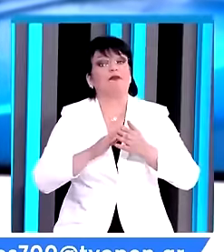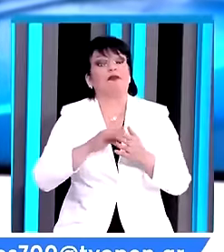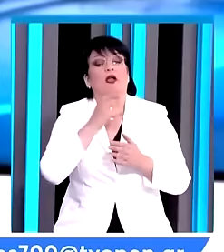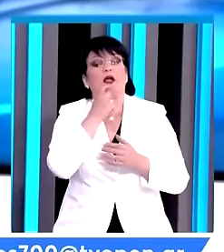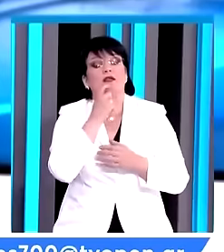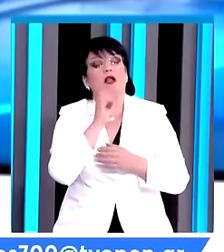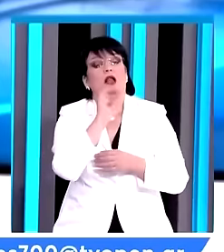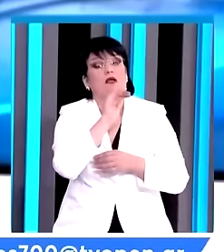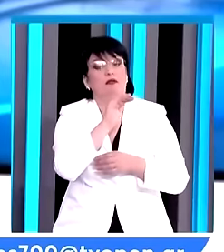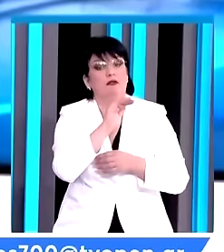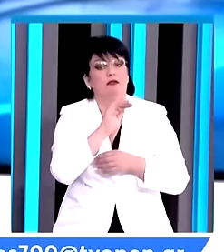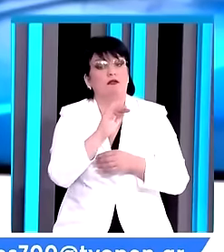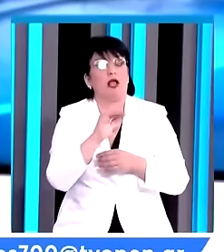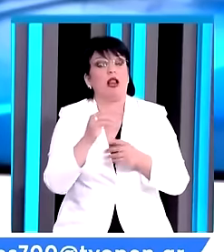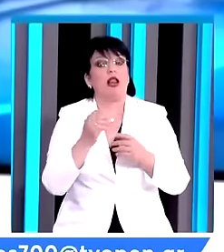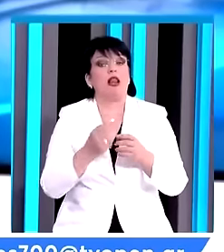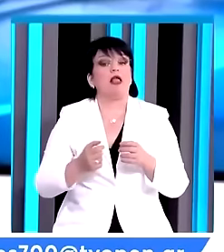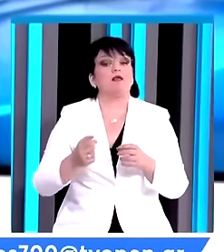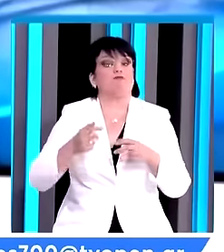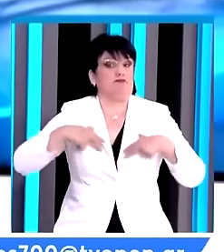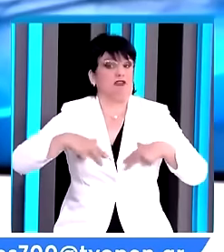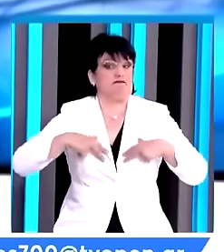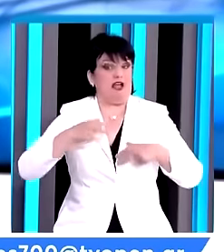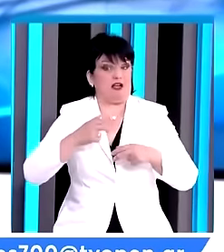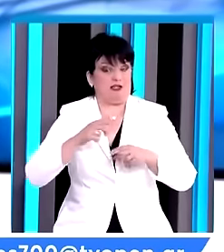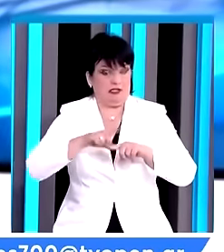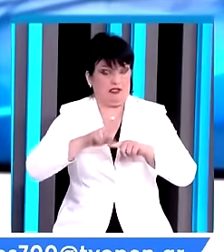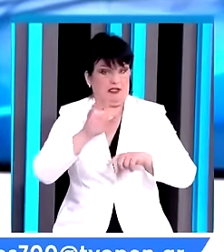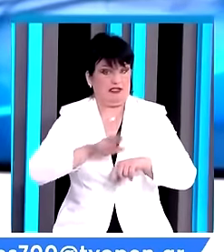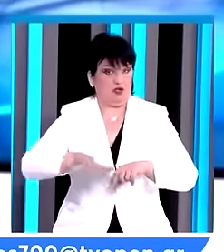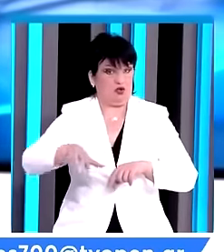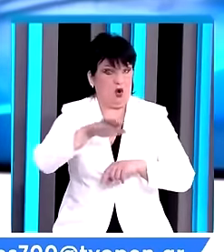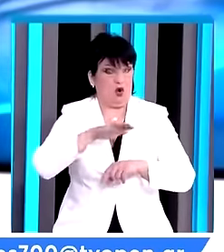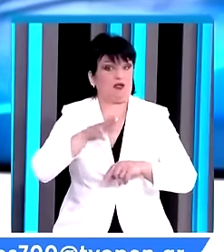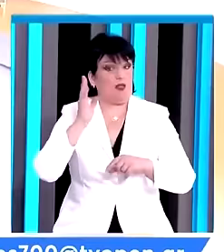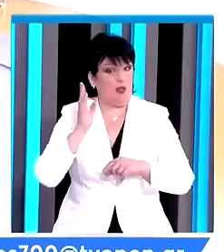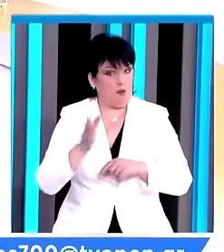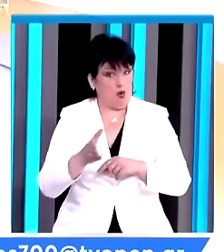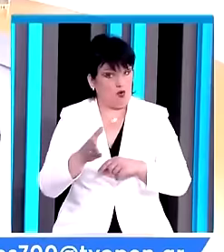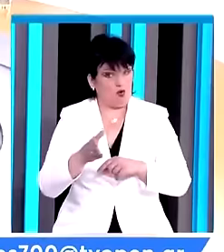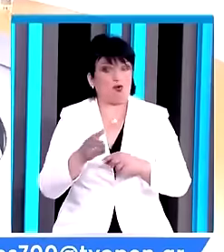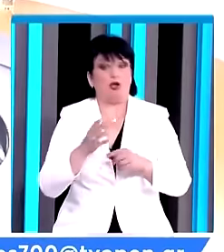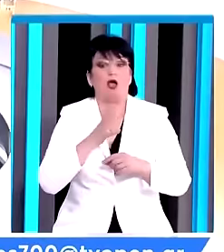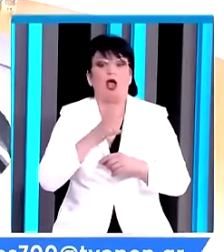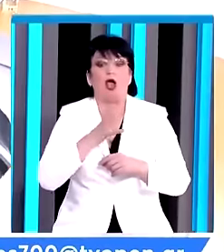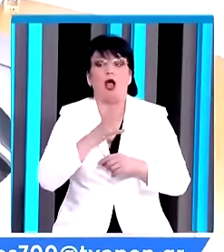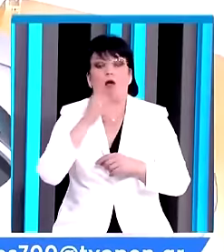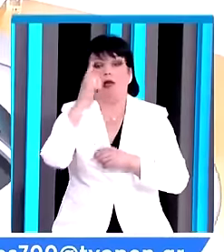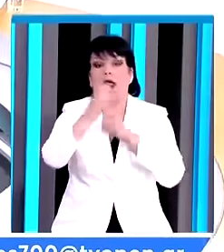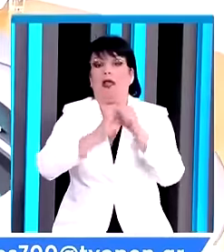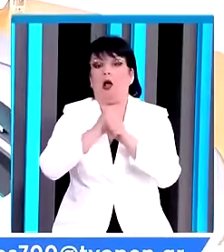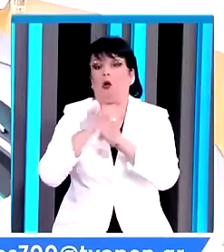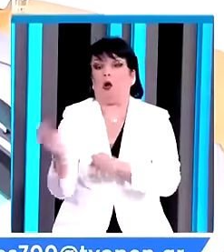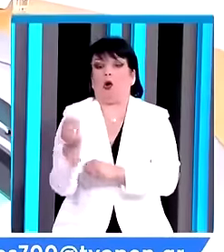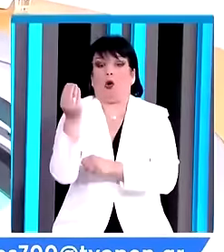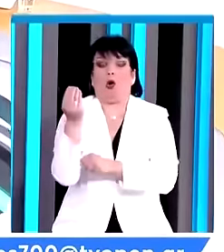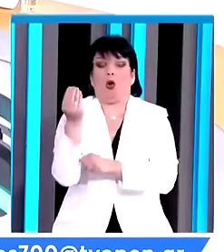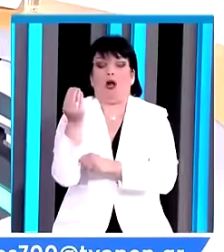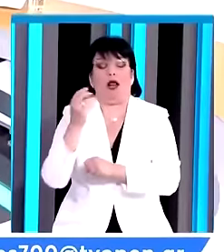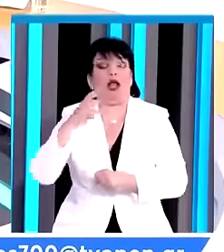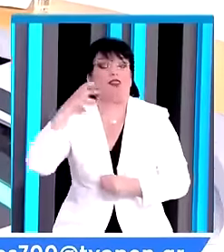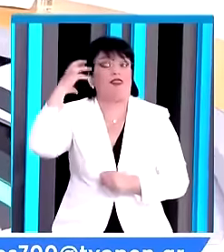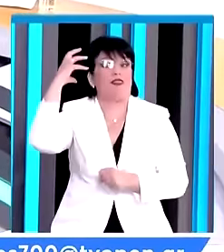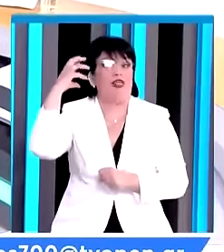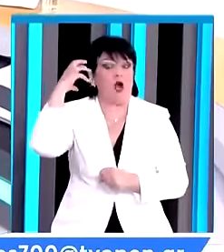εναλλακτική διακυβέρνηση της χώρας. Θα μου πείτε, το λέω στον πρωθυπουργό της χώρας και το λέω και στον άνθρωπο που εκλεγεί πριν ένα χρόνο. Θεωρητικά